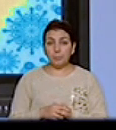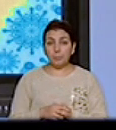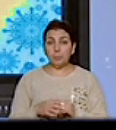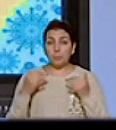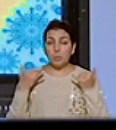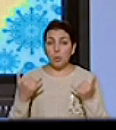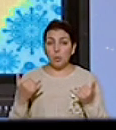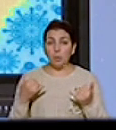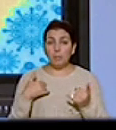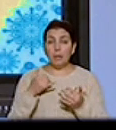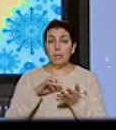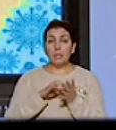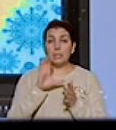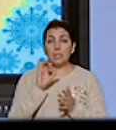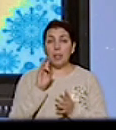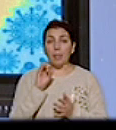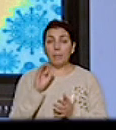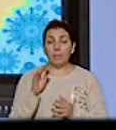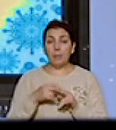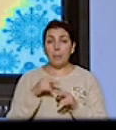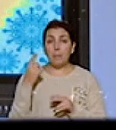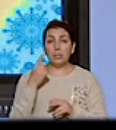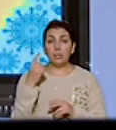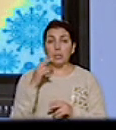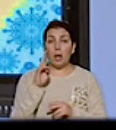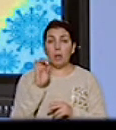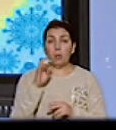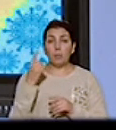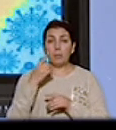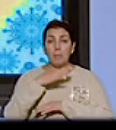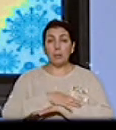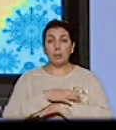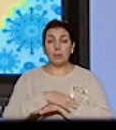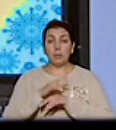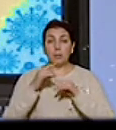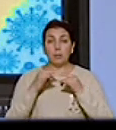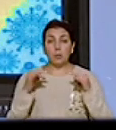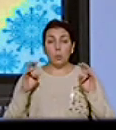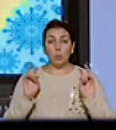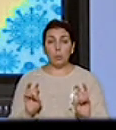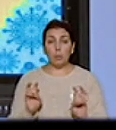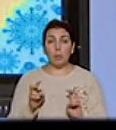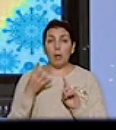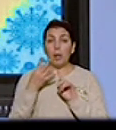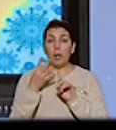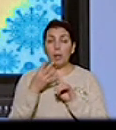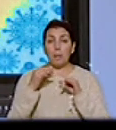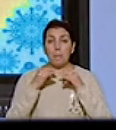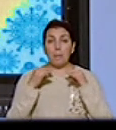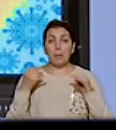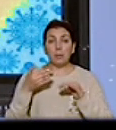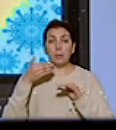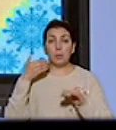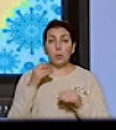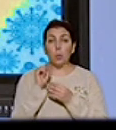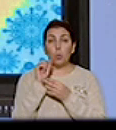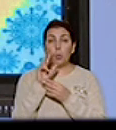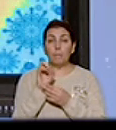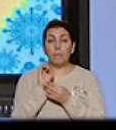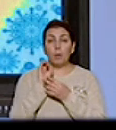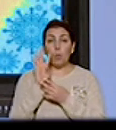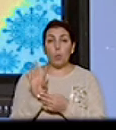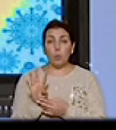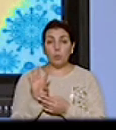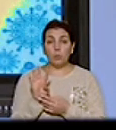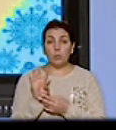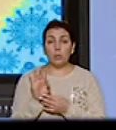язык. Хозр мен сыныфта бірінші қатарда отыраман. 4-chi qatordagi 13-chi